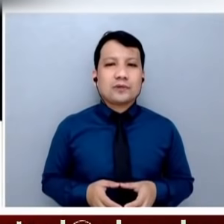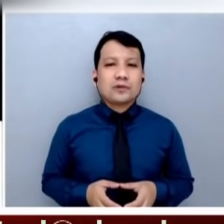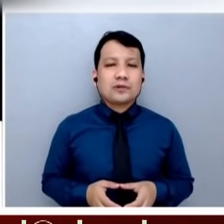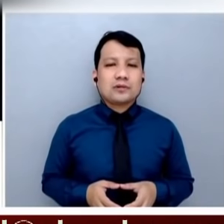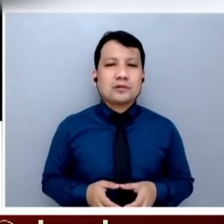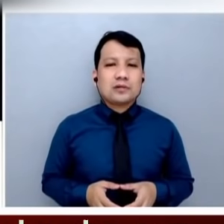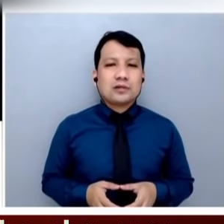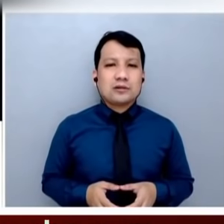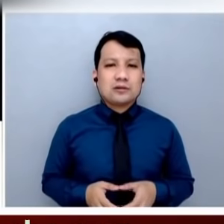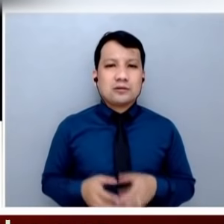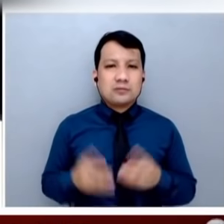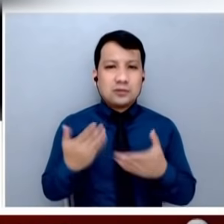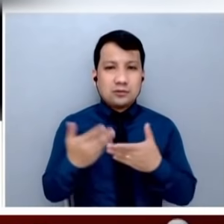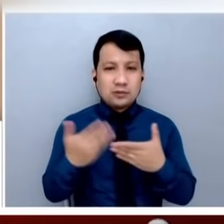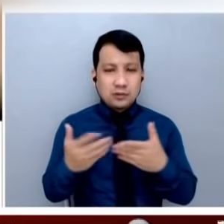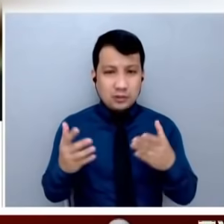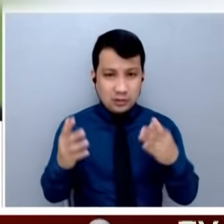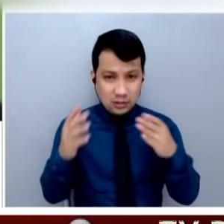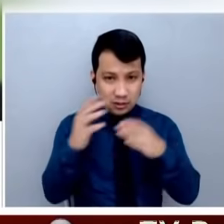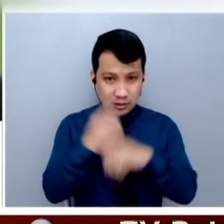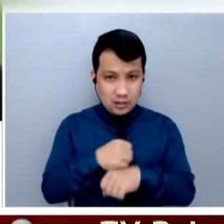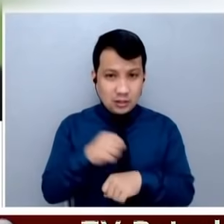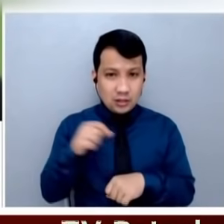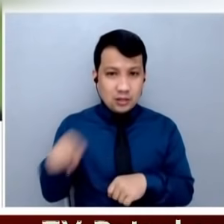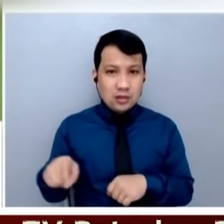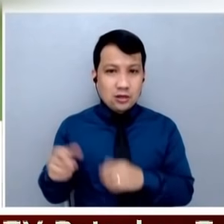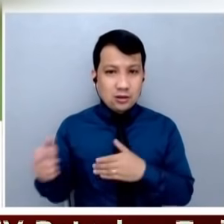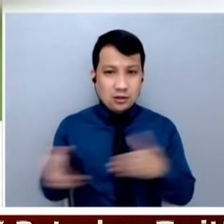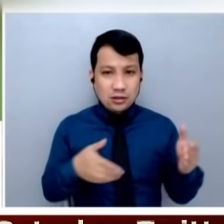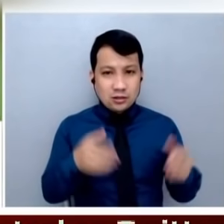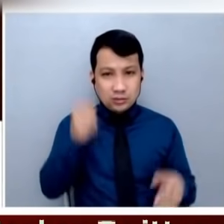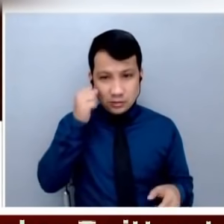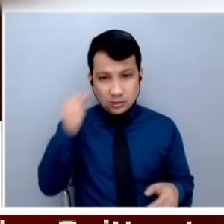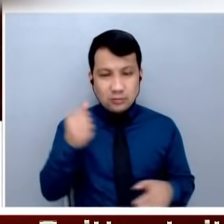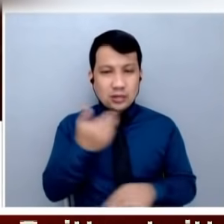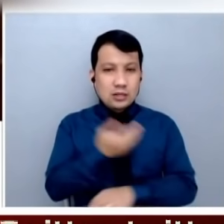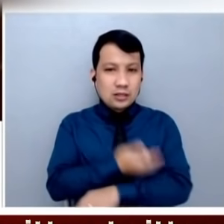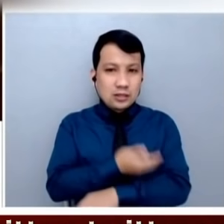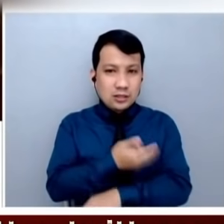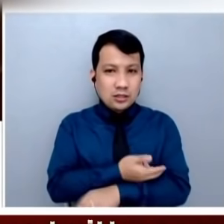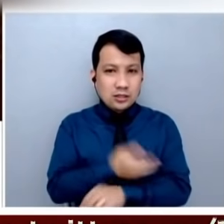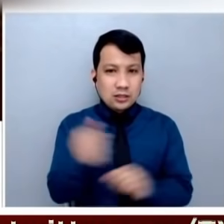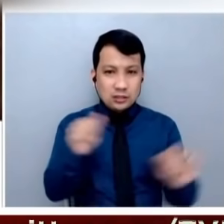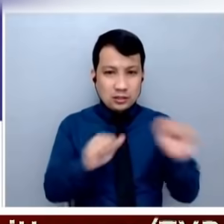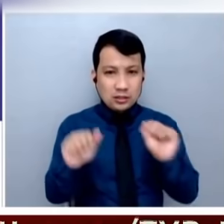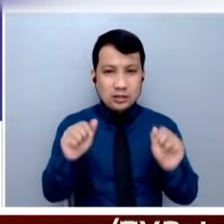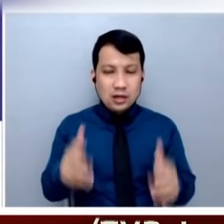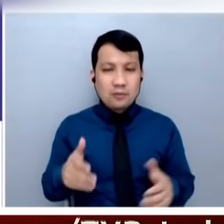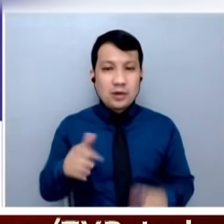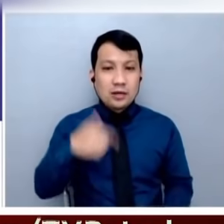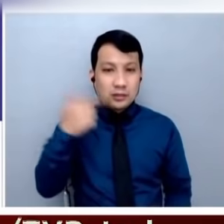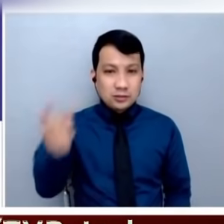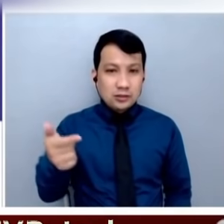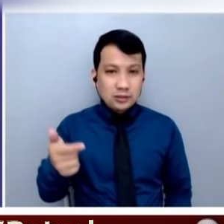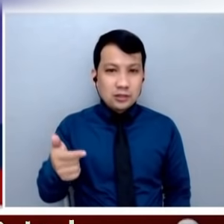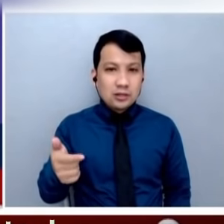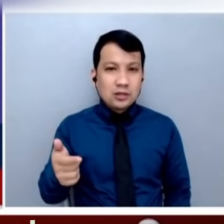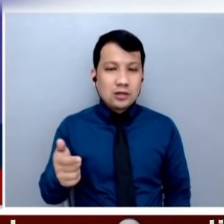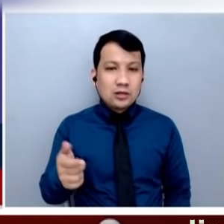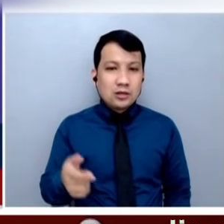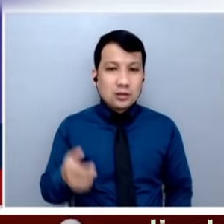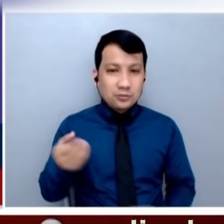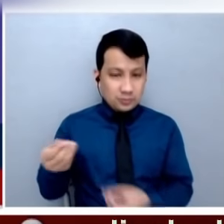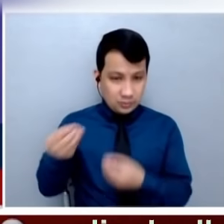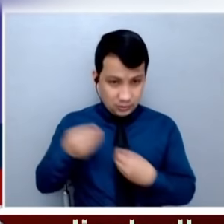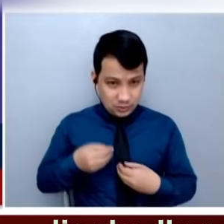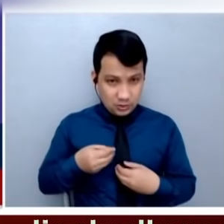Sa nalalapit na pagtatapos ng serye, plano ni Sylvia na magpahinga muna sa pag-arte. Sa susunod na teleseryeng i-offer sa